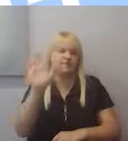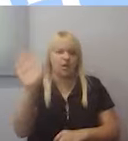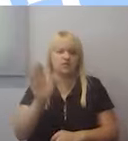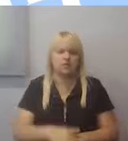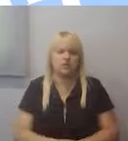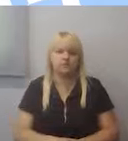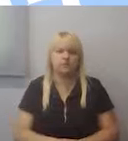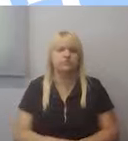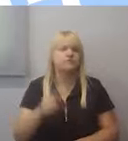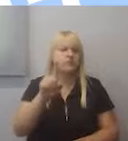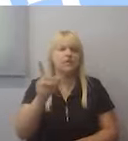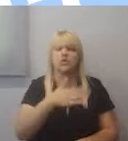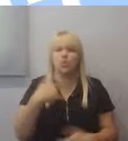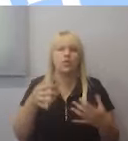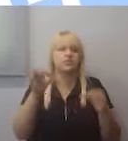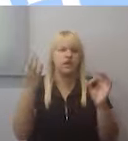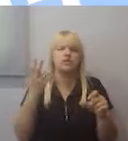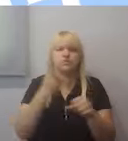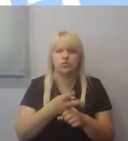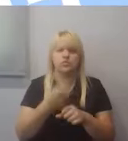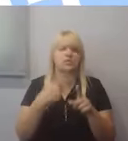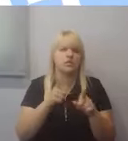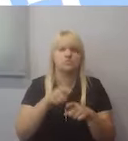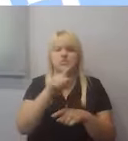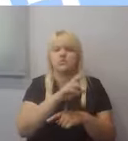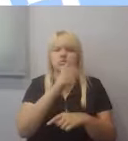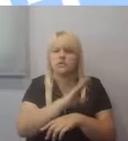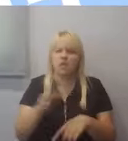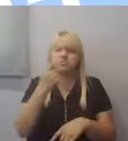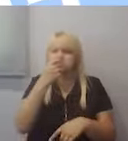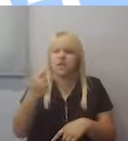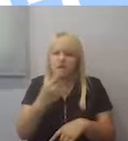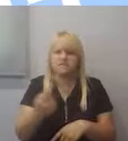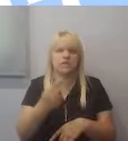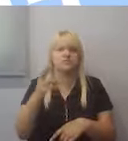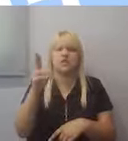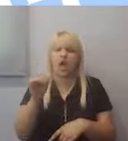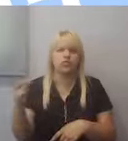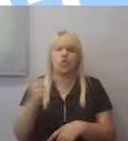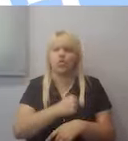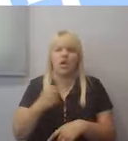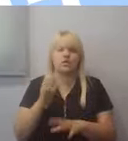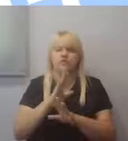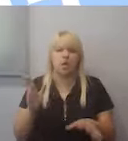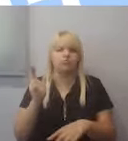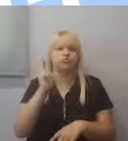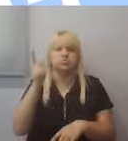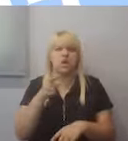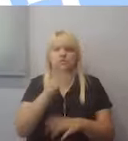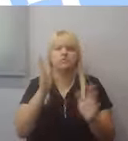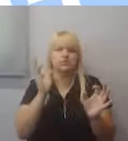ļoti būtisks uzdevums jo šeit neatradīsies neviens nato karavīrs ja viņš nebūs pārliecināts ka viņam tiks nodrošināta